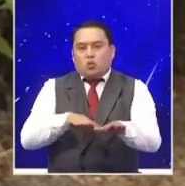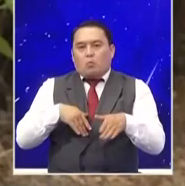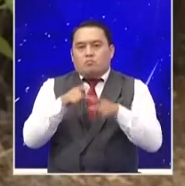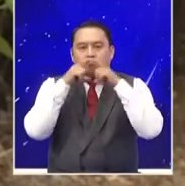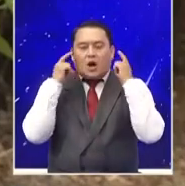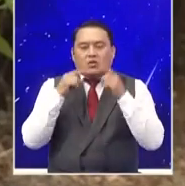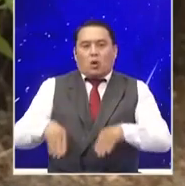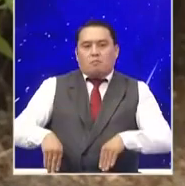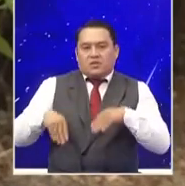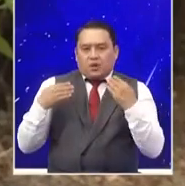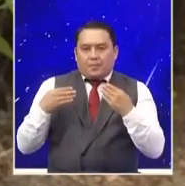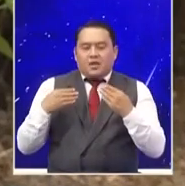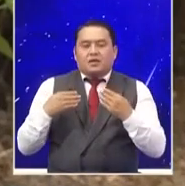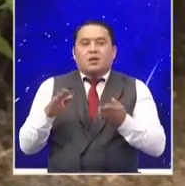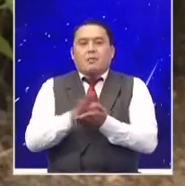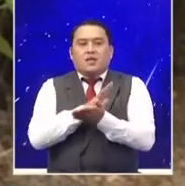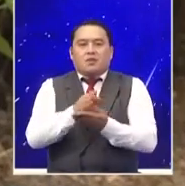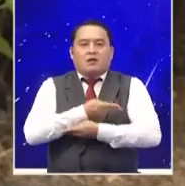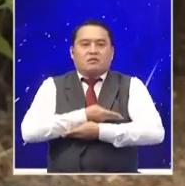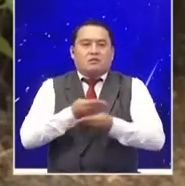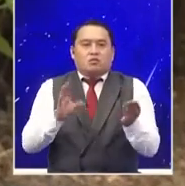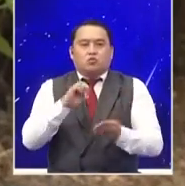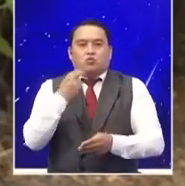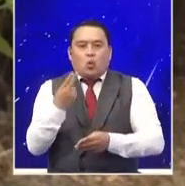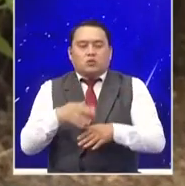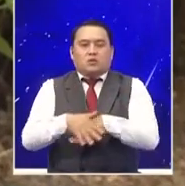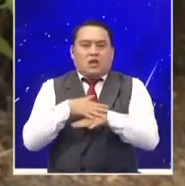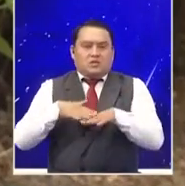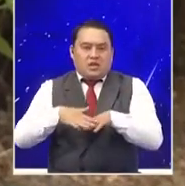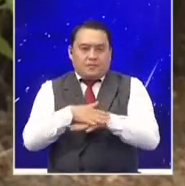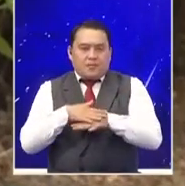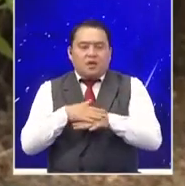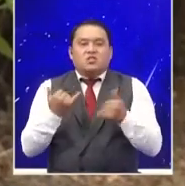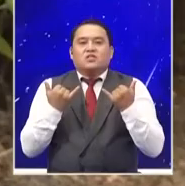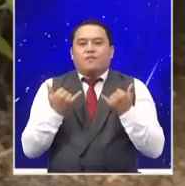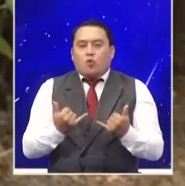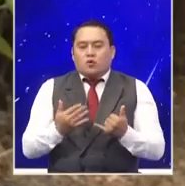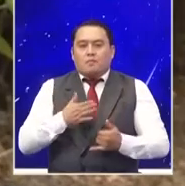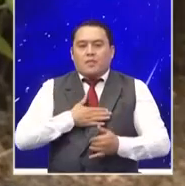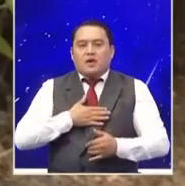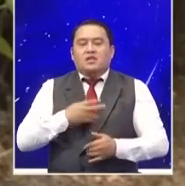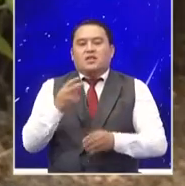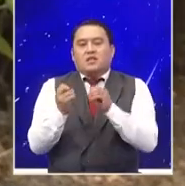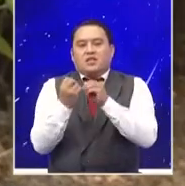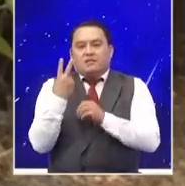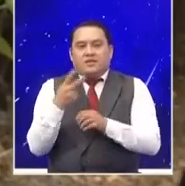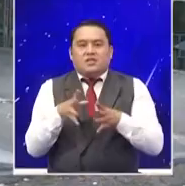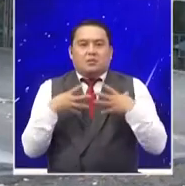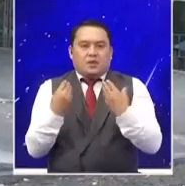маски и постельное белье. Затем бесплатно раздаем социально уязвимым слоям населения. На сегодняшний день мы посетили уже